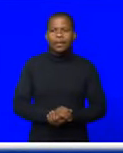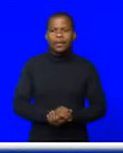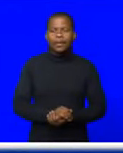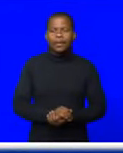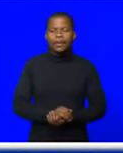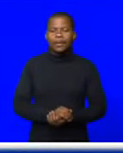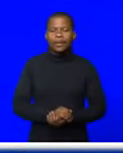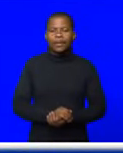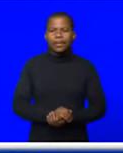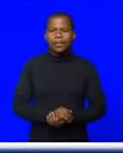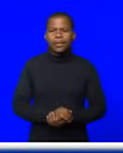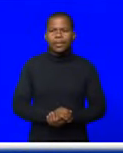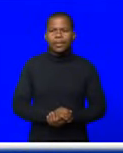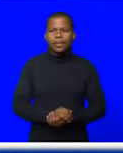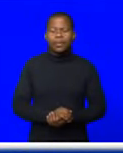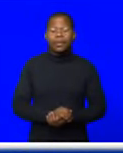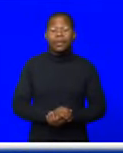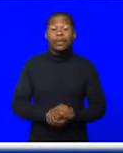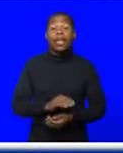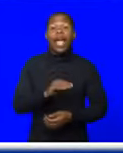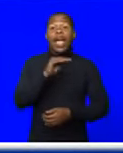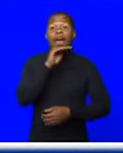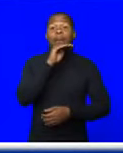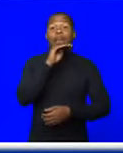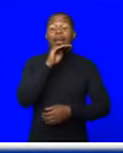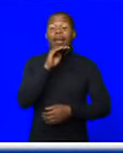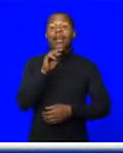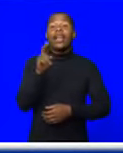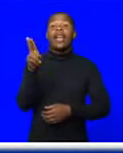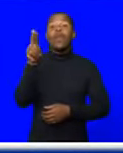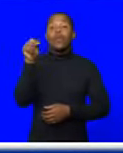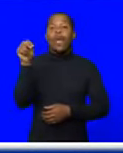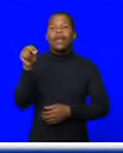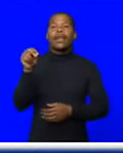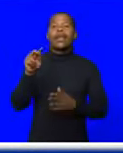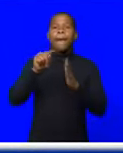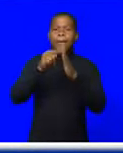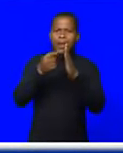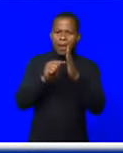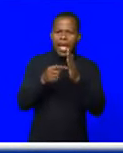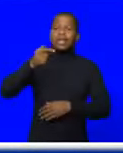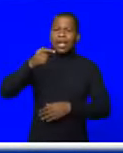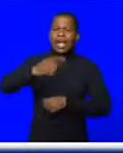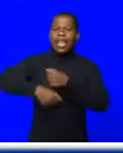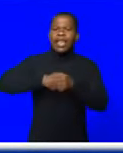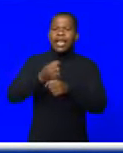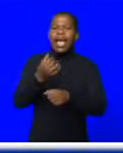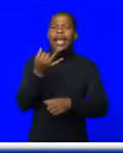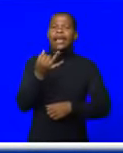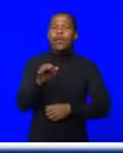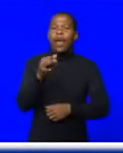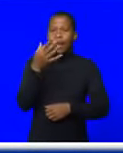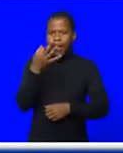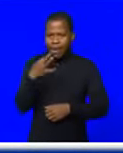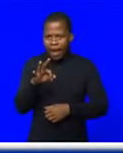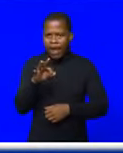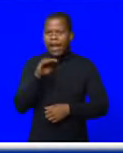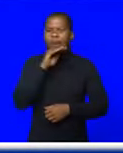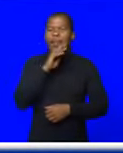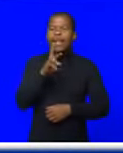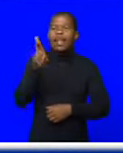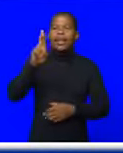ngathiwa i-United Nations Sustainable Development Agenda 2030 sibangela ukuthi ukuthi sesisilive